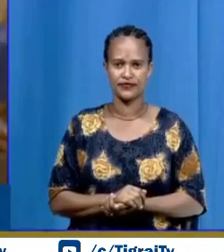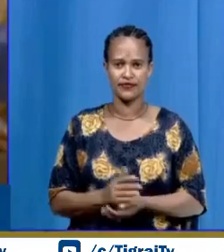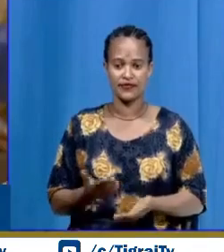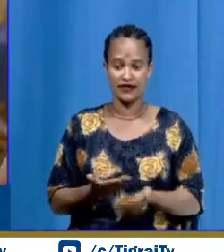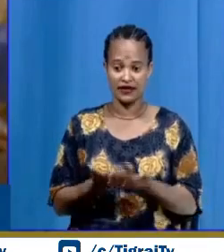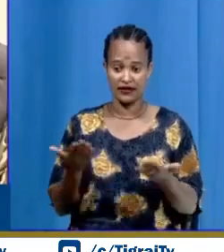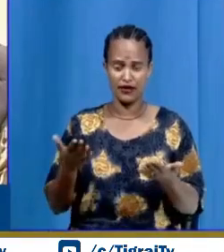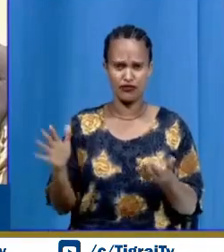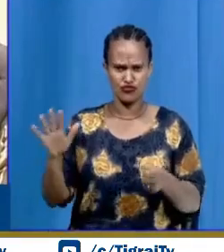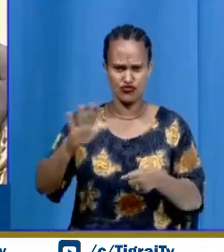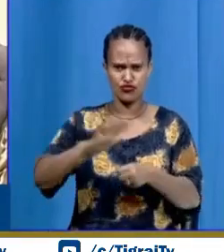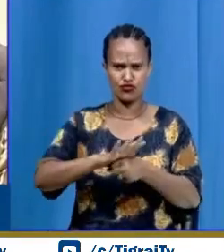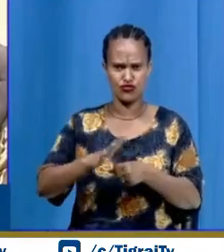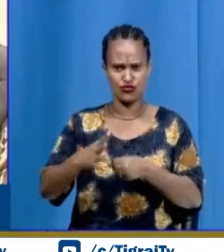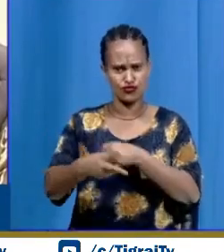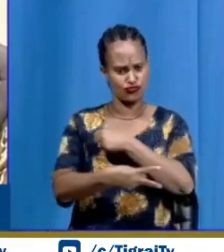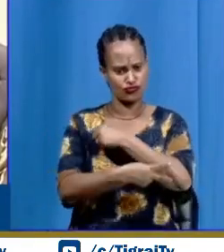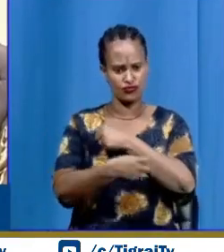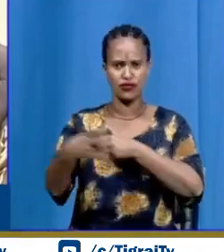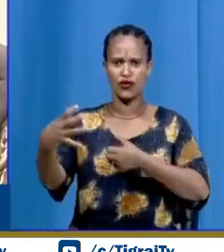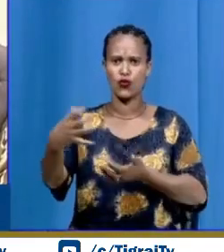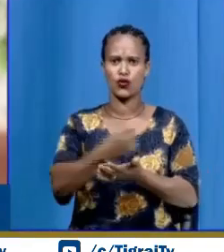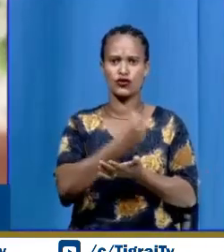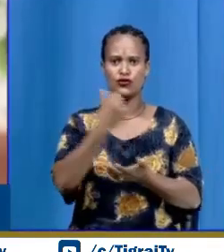ንብረት ብምሉእ ዘሪፍ ወሲድ ወይ